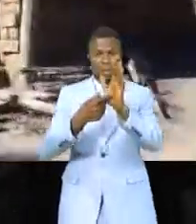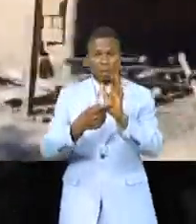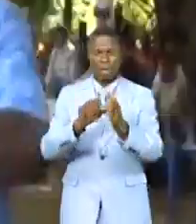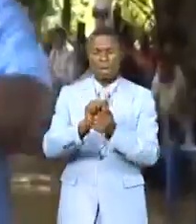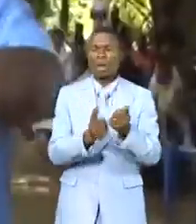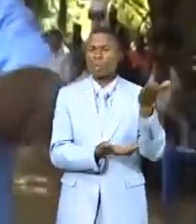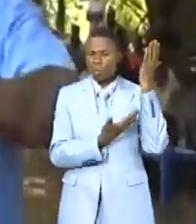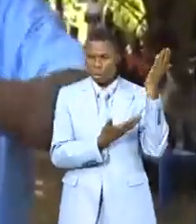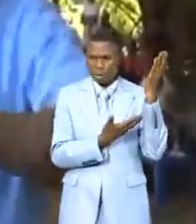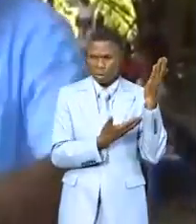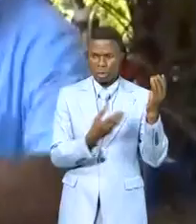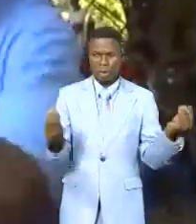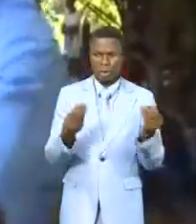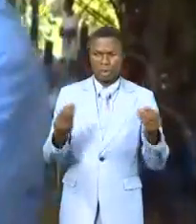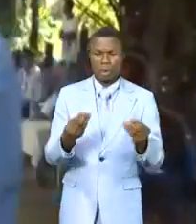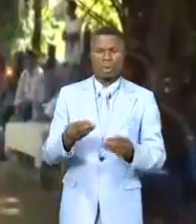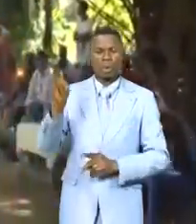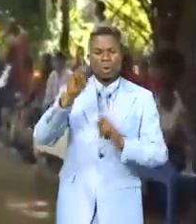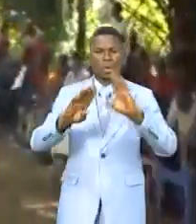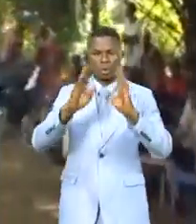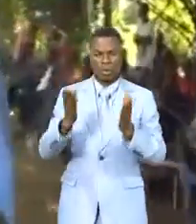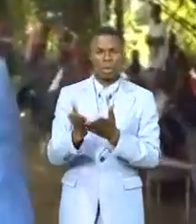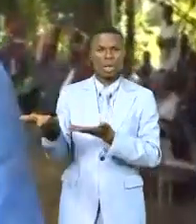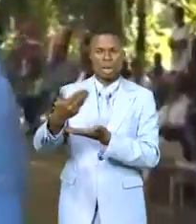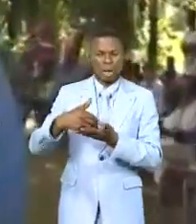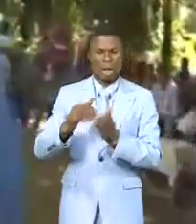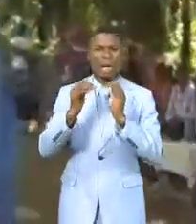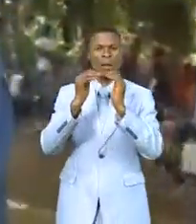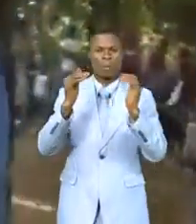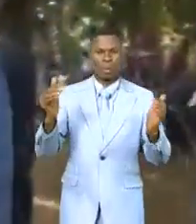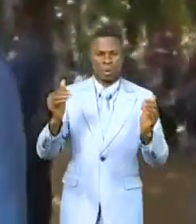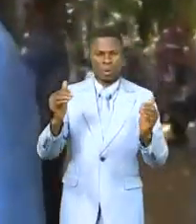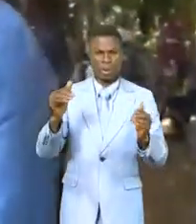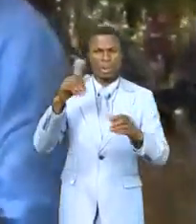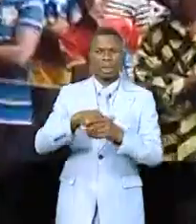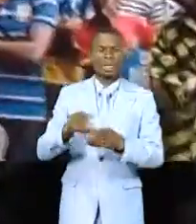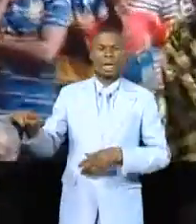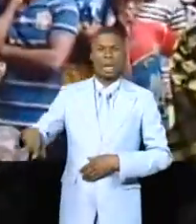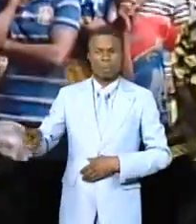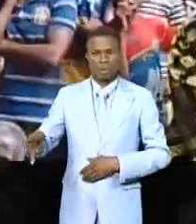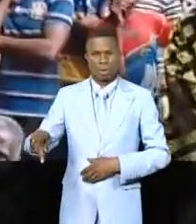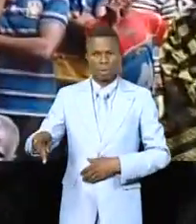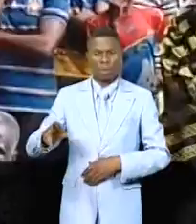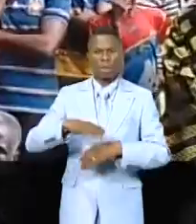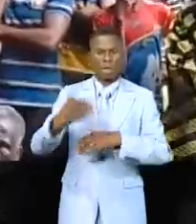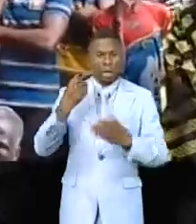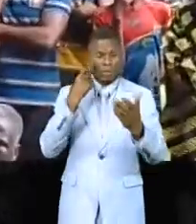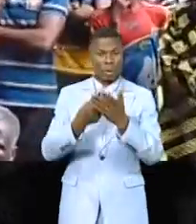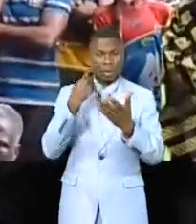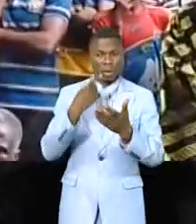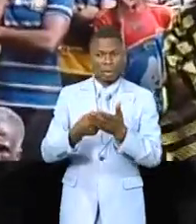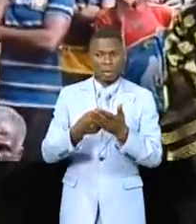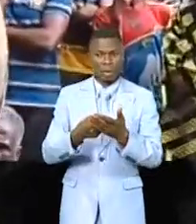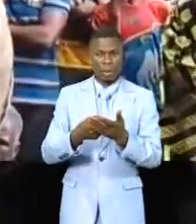importante capitale, celle de militer pour le retour au calme dans le coin de la province, après le constat